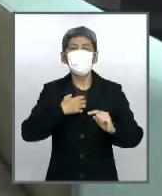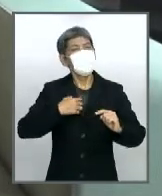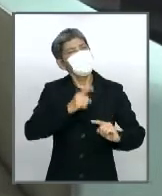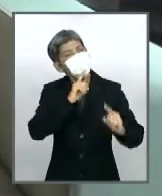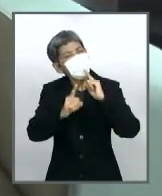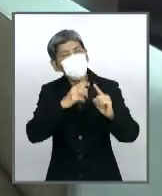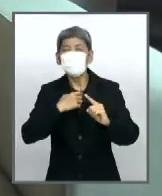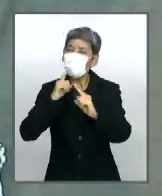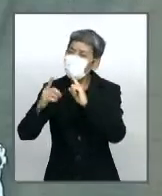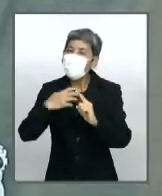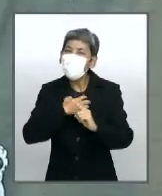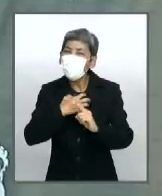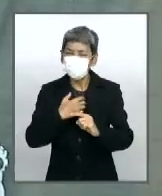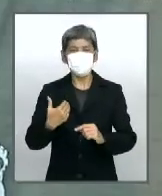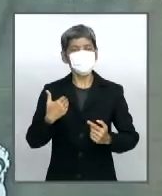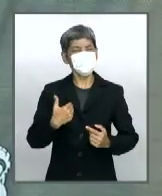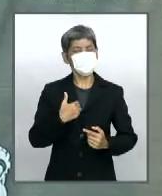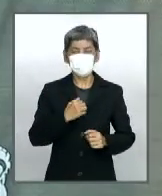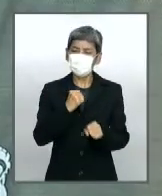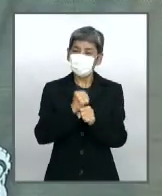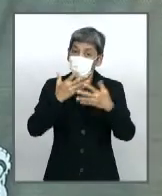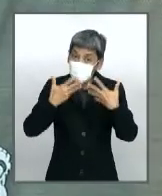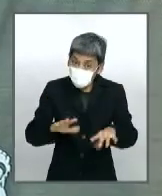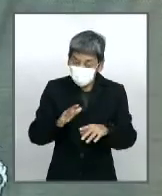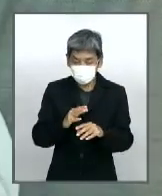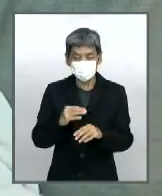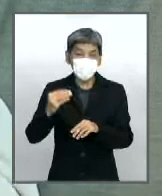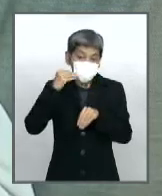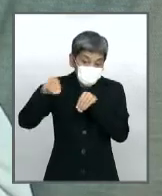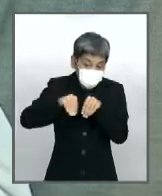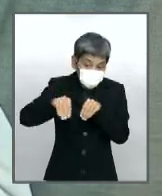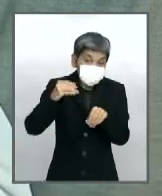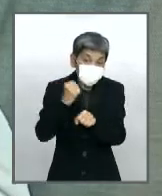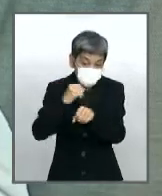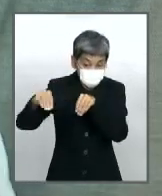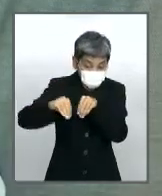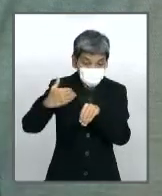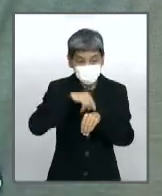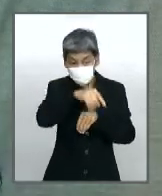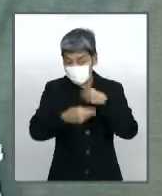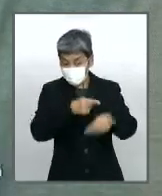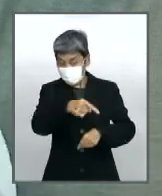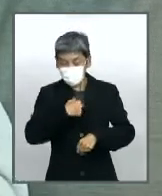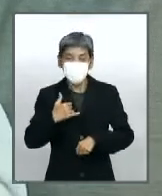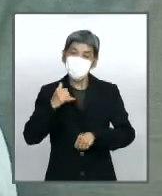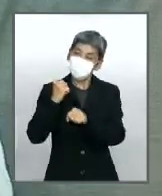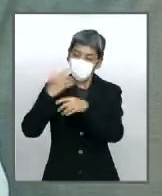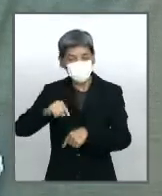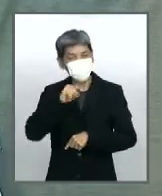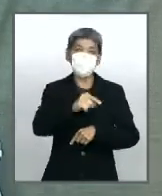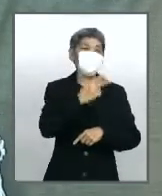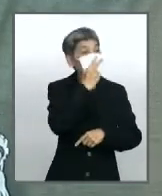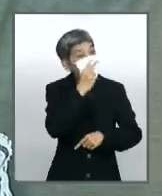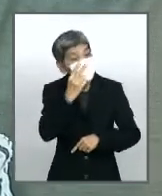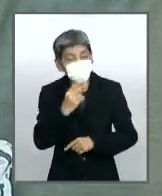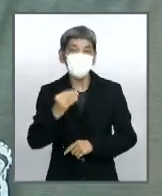ากจะเมาอยากจะมีเวลาหลังเลิกงานที่ถ้าออฟฟิศเราใกล้ห้างอยู่แล้วอะค่ะเสร็จงานก็คือไปห้าง